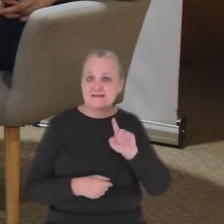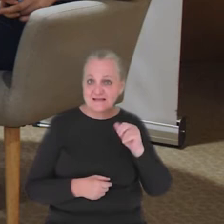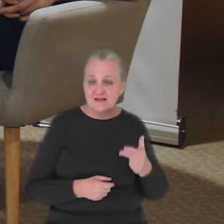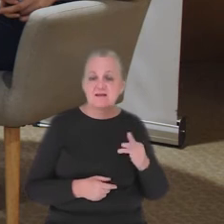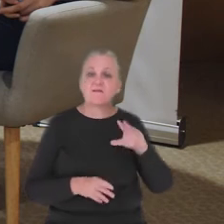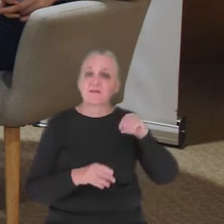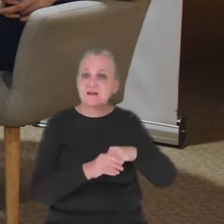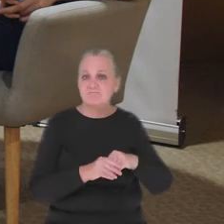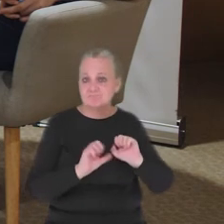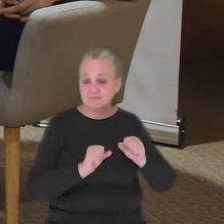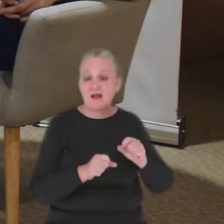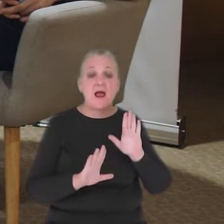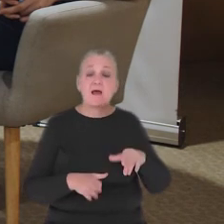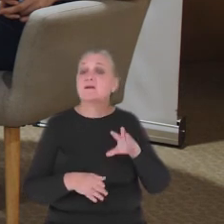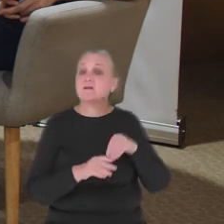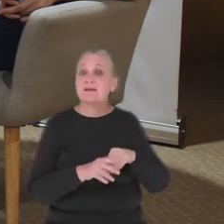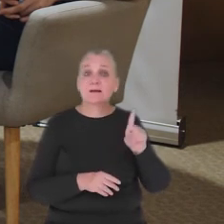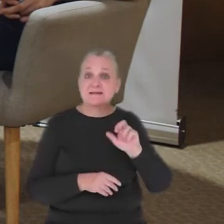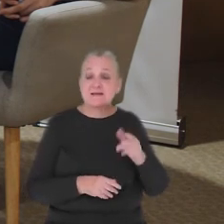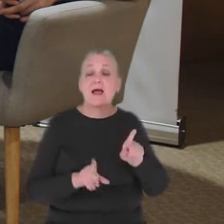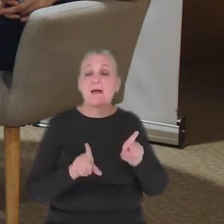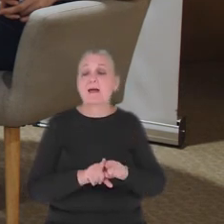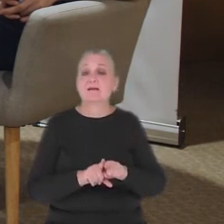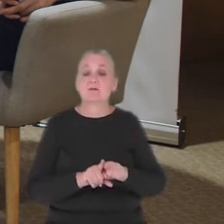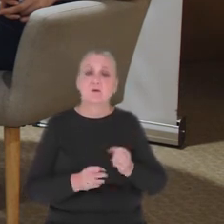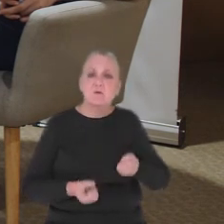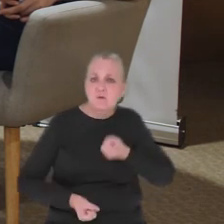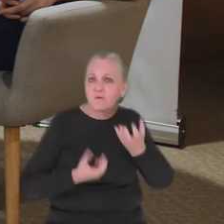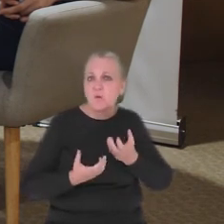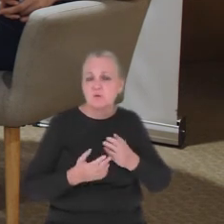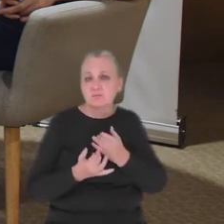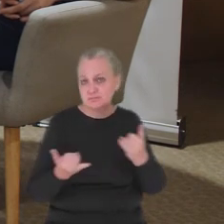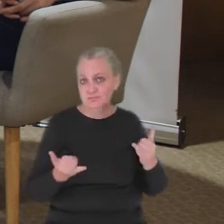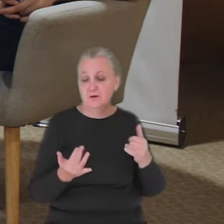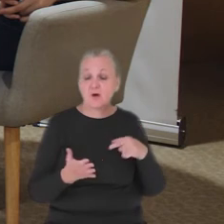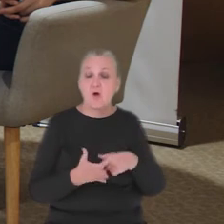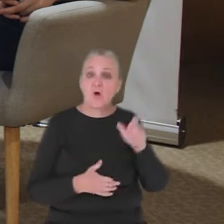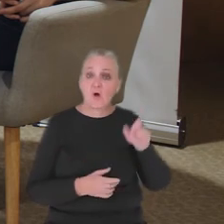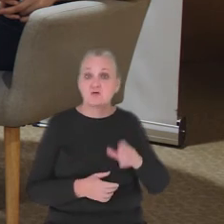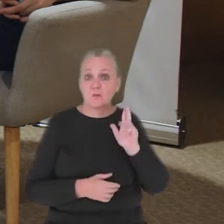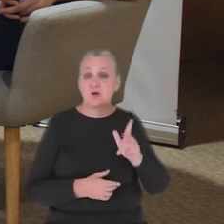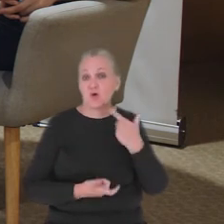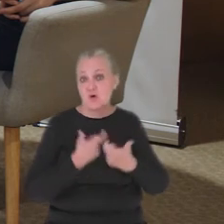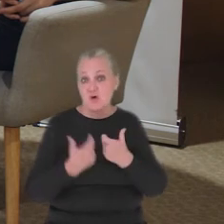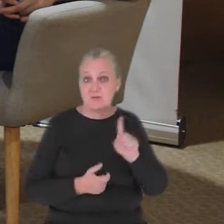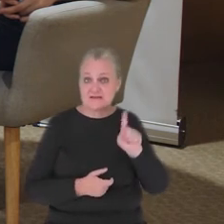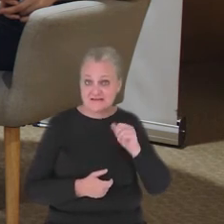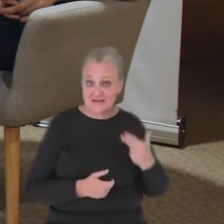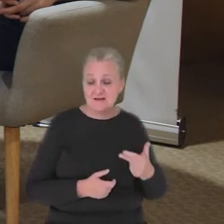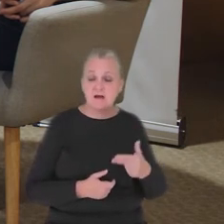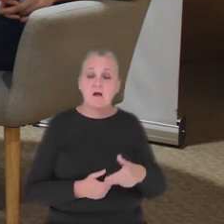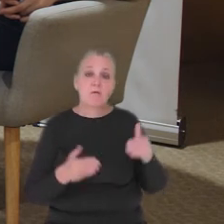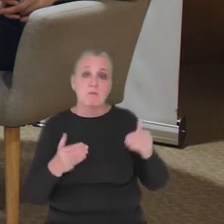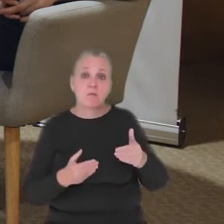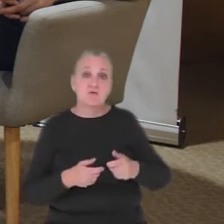scenę zinową, a nawet jeszcze nie bycia na scenie zinowej, tylko bycia twórcą, twórczynią. Osobą, która właśnie zrobiła zina i nawet jest w stanie go gdzieś